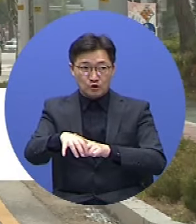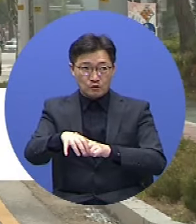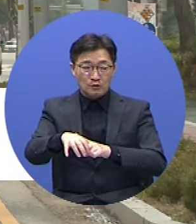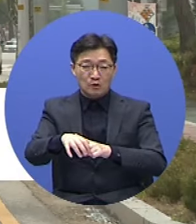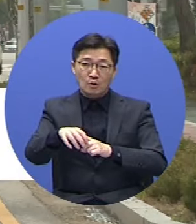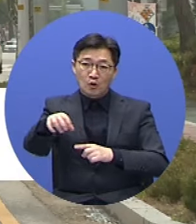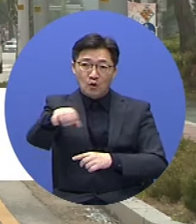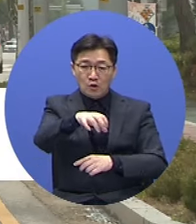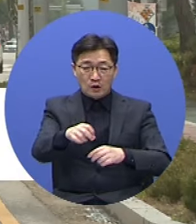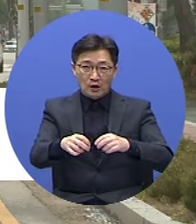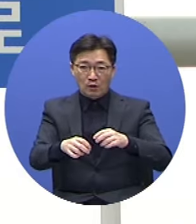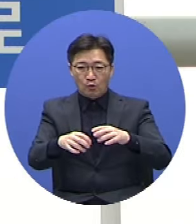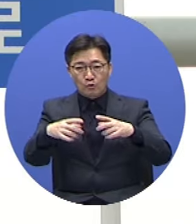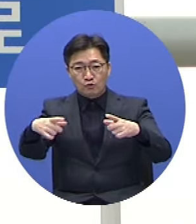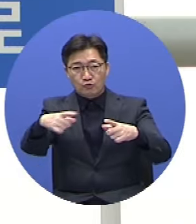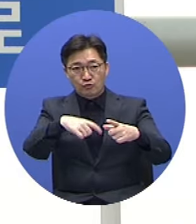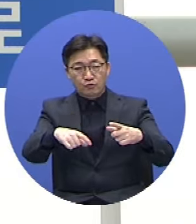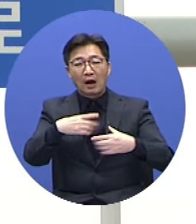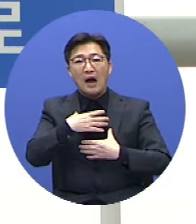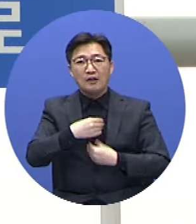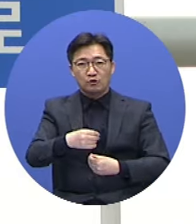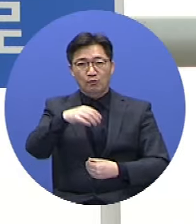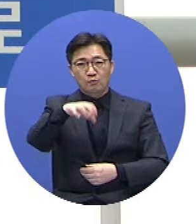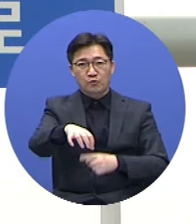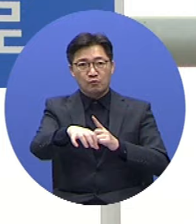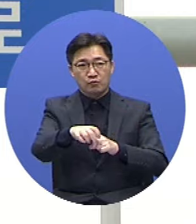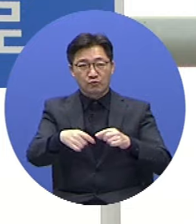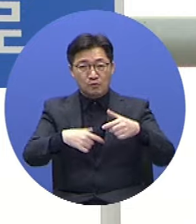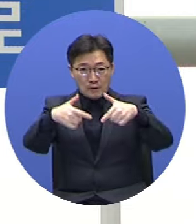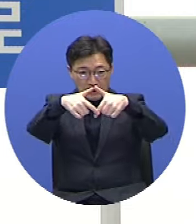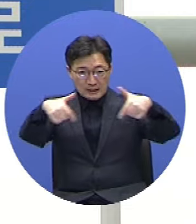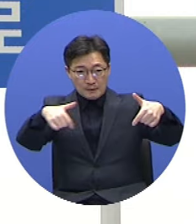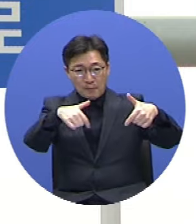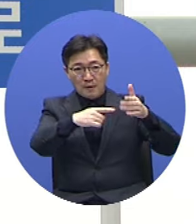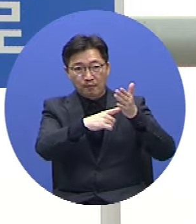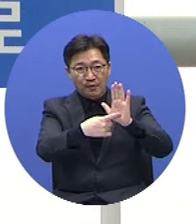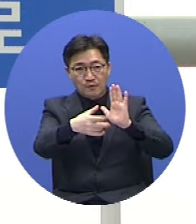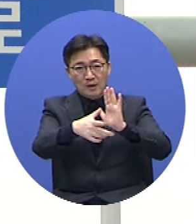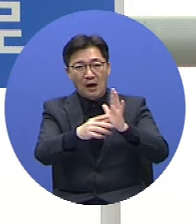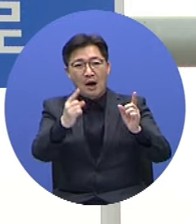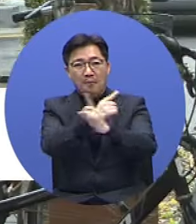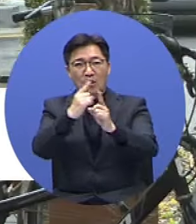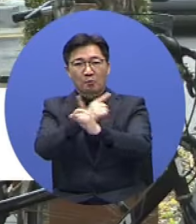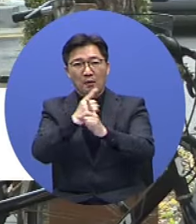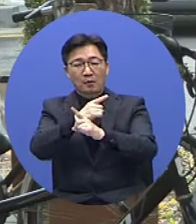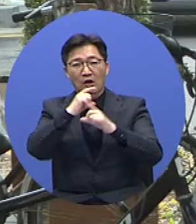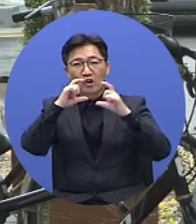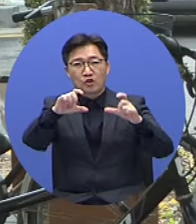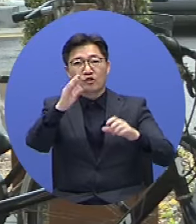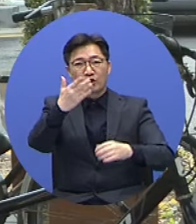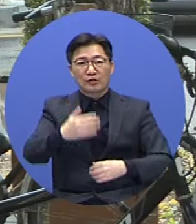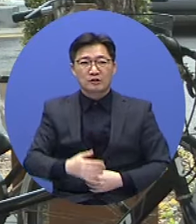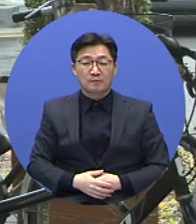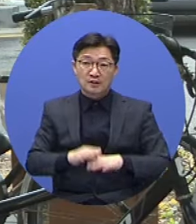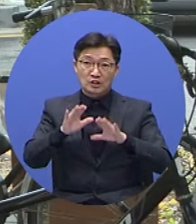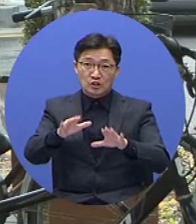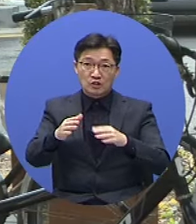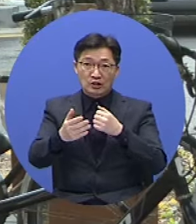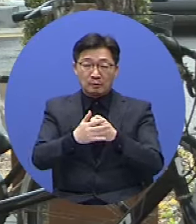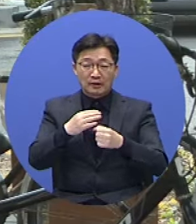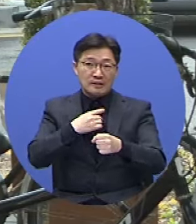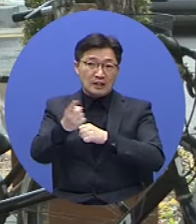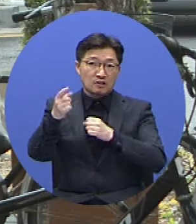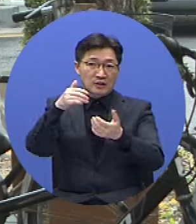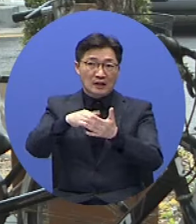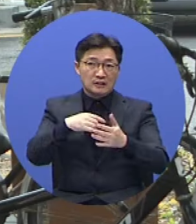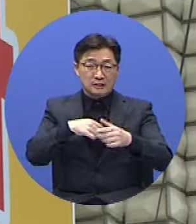죽황동, 향교동 일대가 행정안전부의 간판 개선 사업 대상지로 선정됐습니다. 남원시는 이에 따라